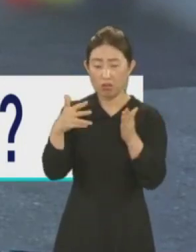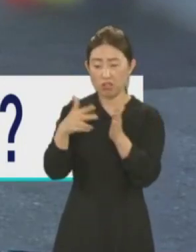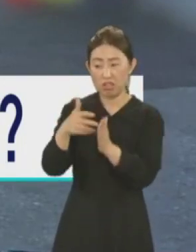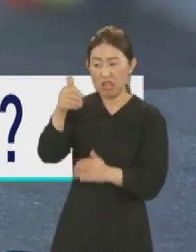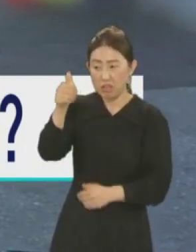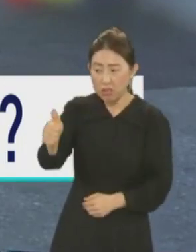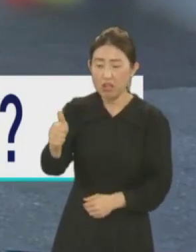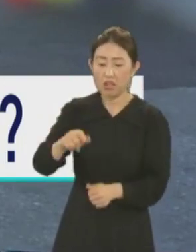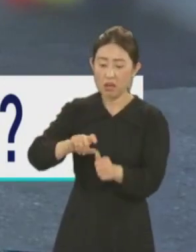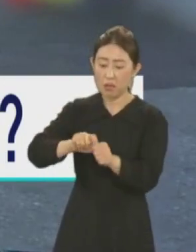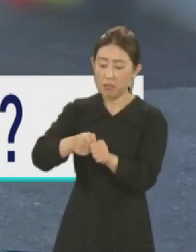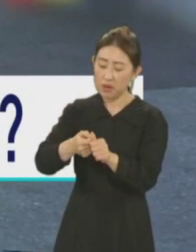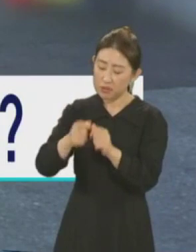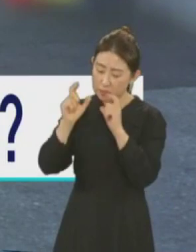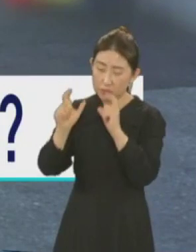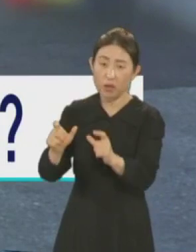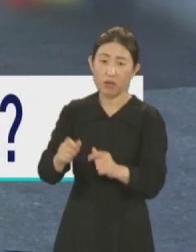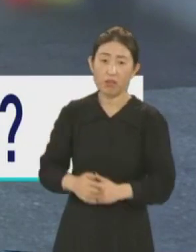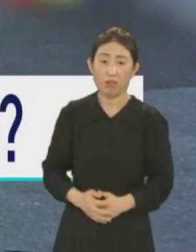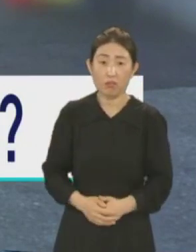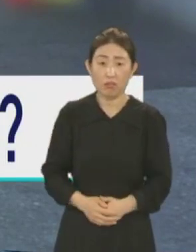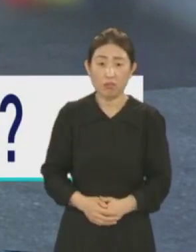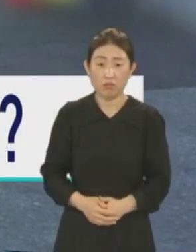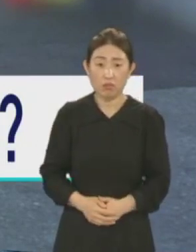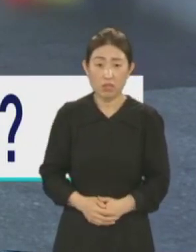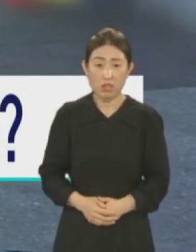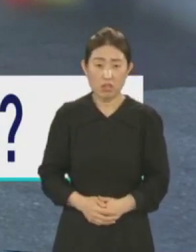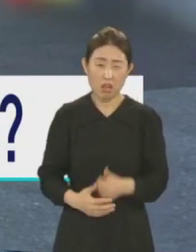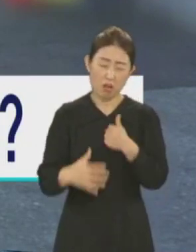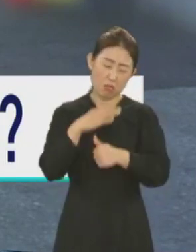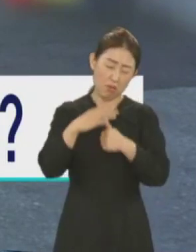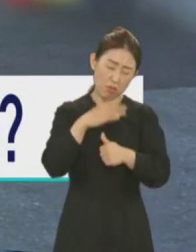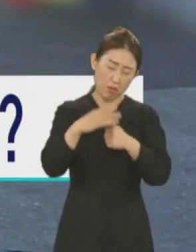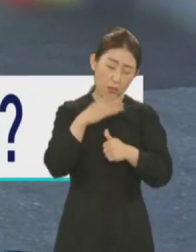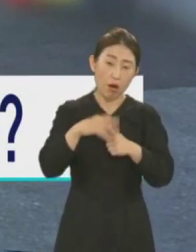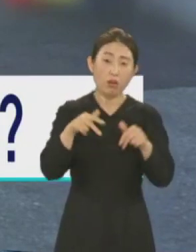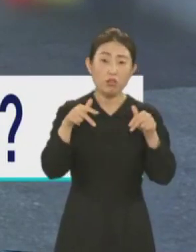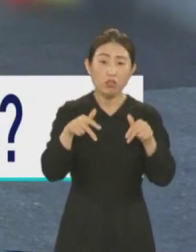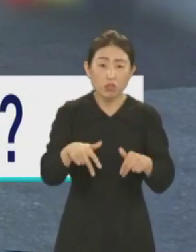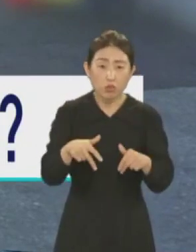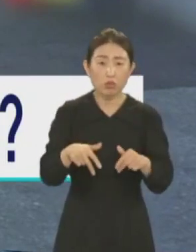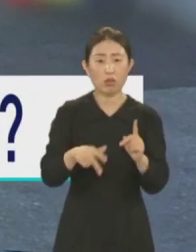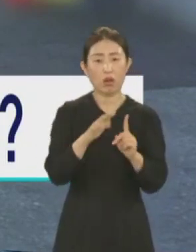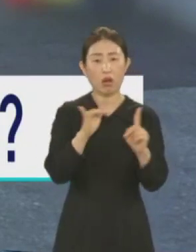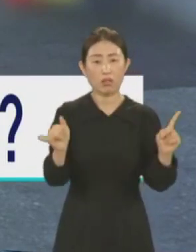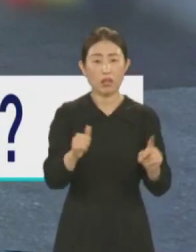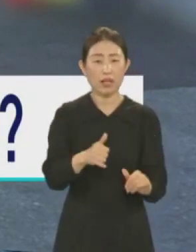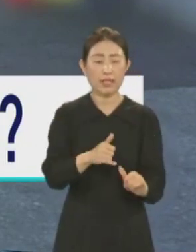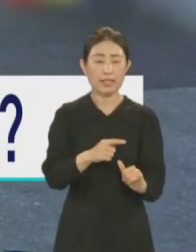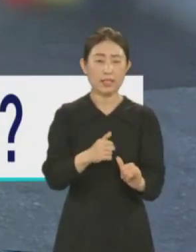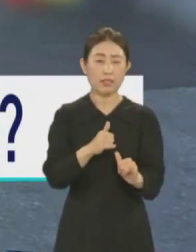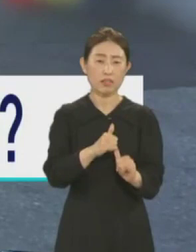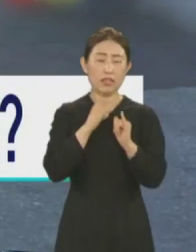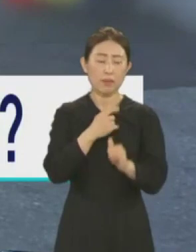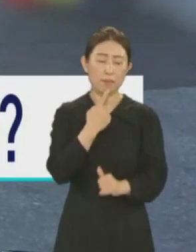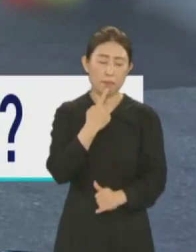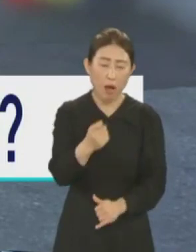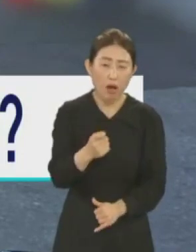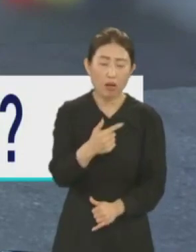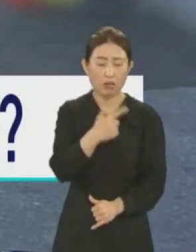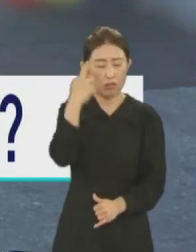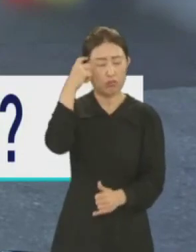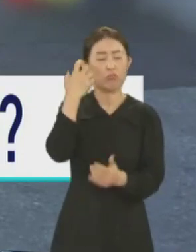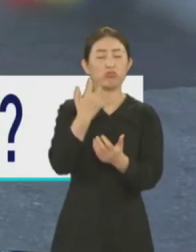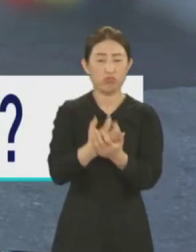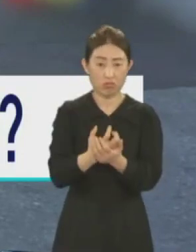이사장에게 벌금형이 선고됐습니다 당시 갑질의 시달렸던 직원 가운데 한 명은 자살기도를 할 정도로